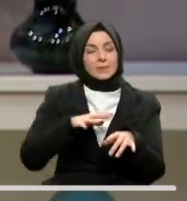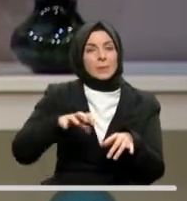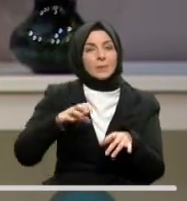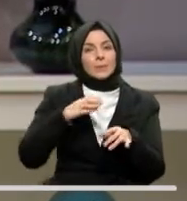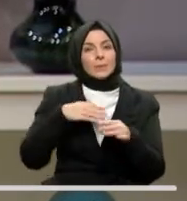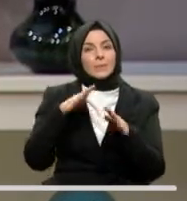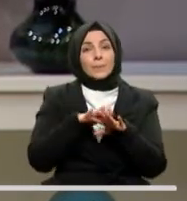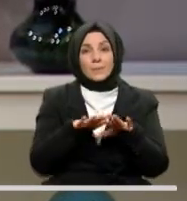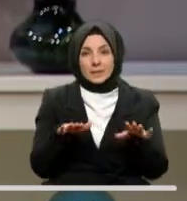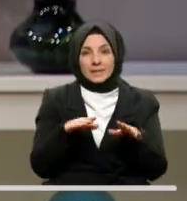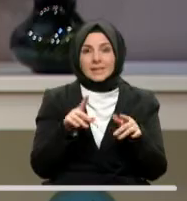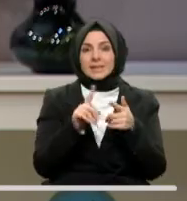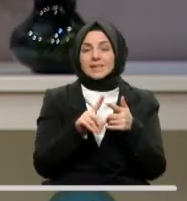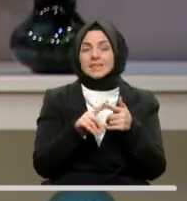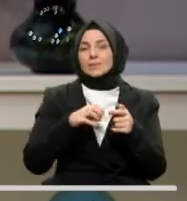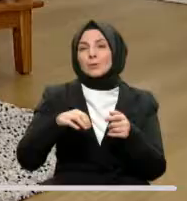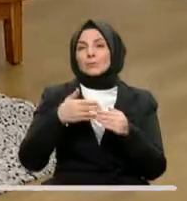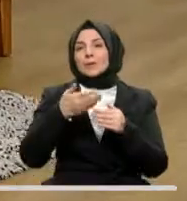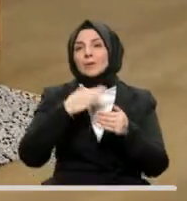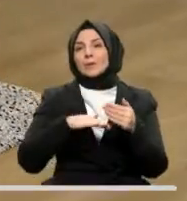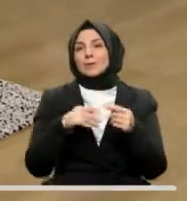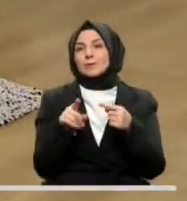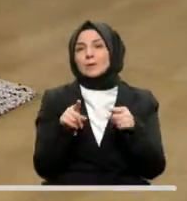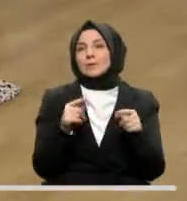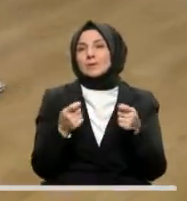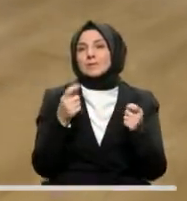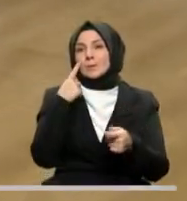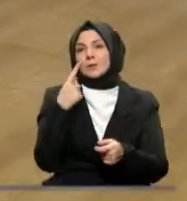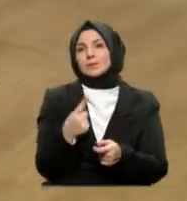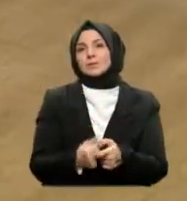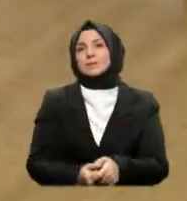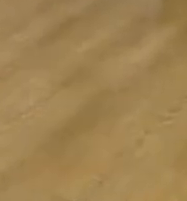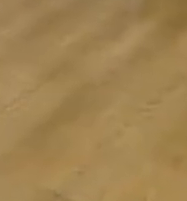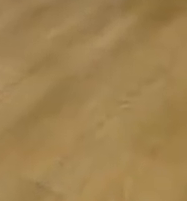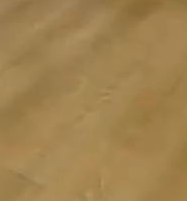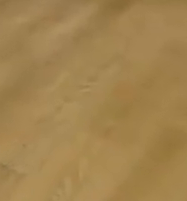ikinci kısma geçmeden önce bir muhtelif işler köşemiz göreceğiz mi